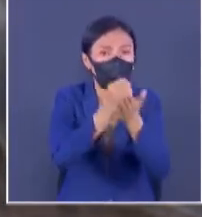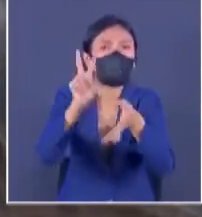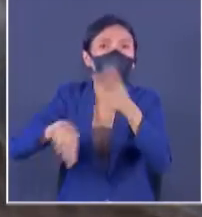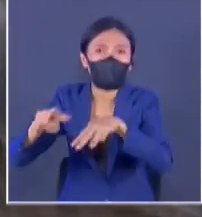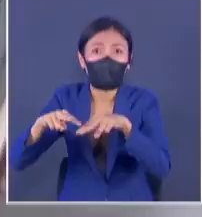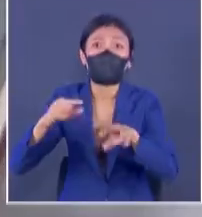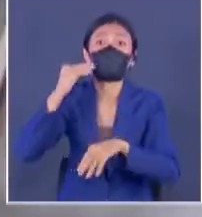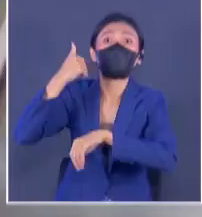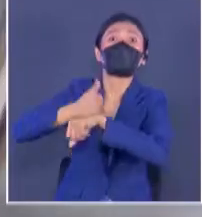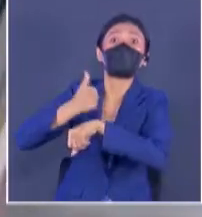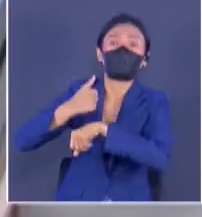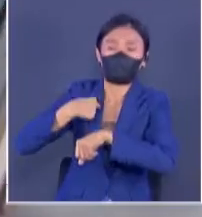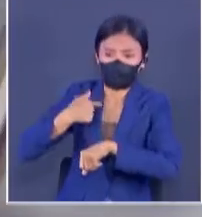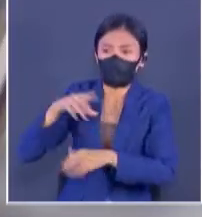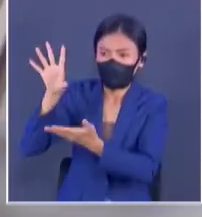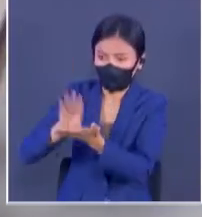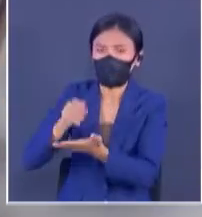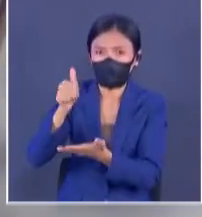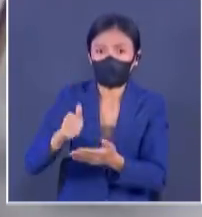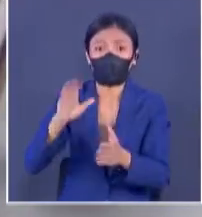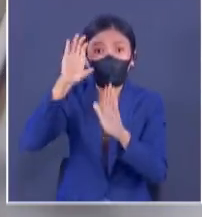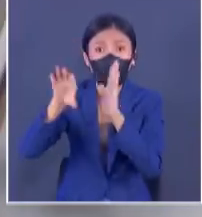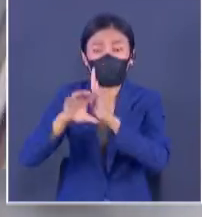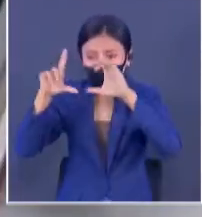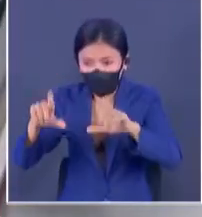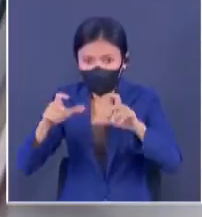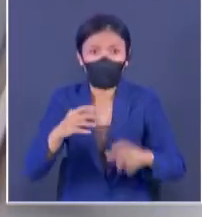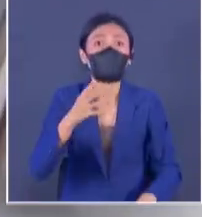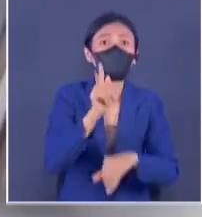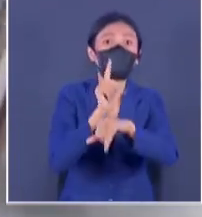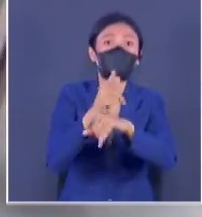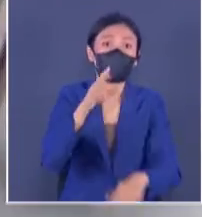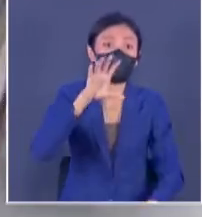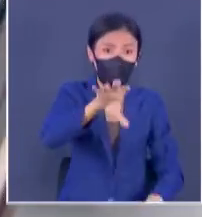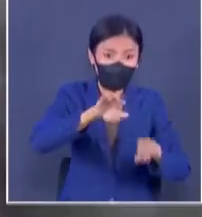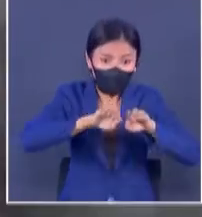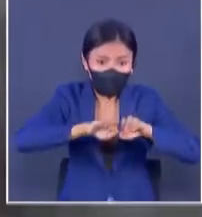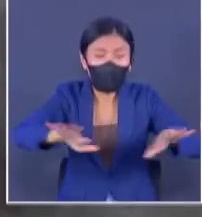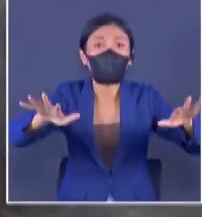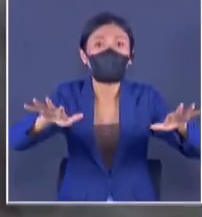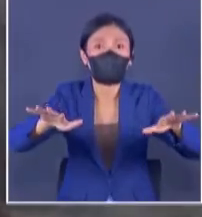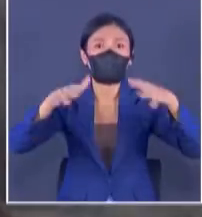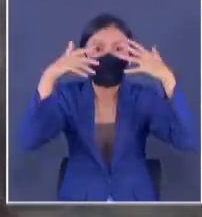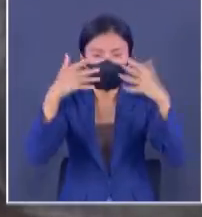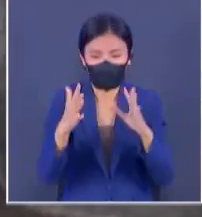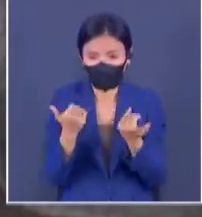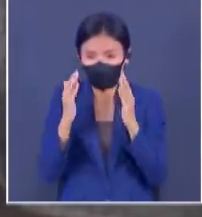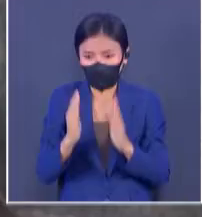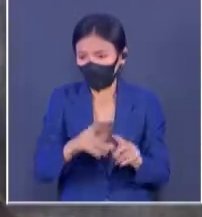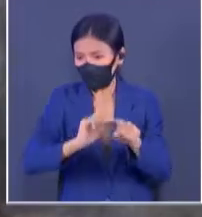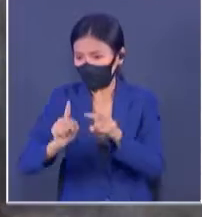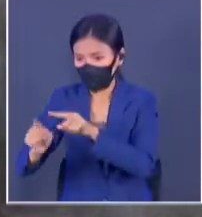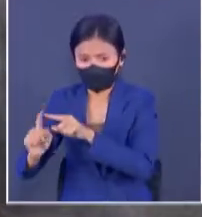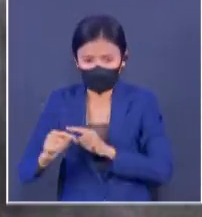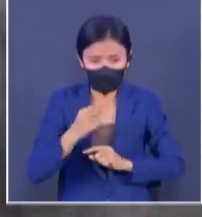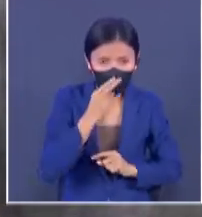ะคะแล้วนำภาพไปโพสต์ลงโซเชียลก่อนที่จะมีคนช่วยแชร์ออกตามหากันค่ะกระทั่งนางสาวสม